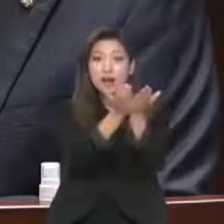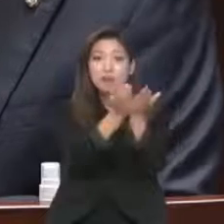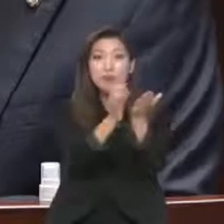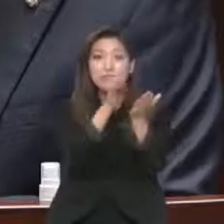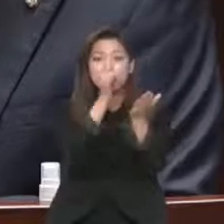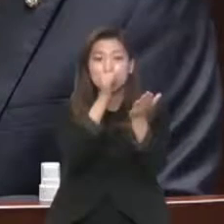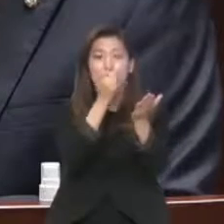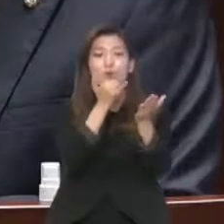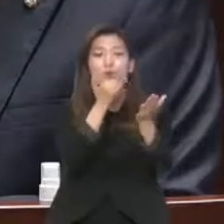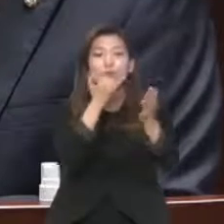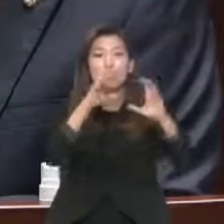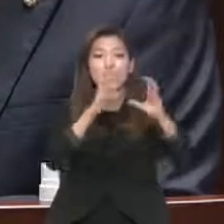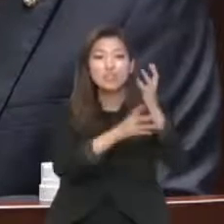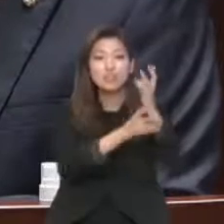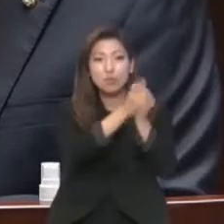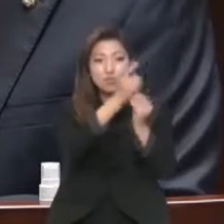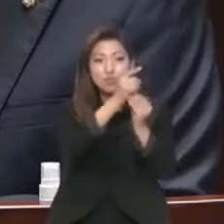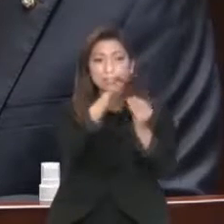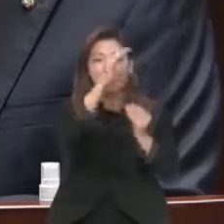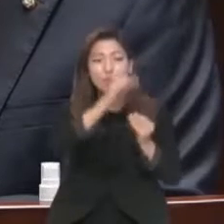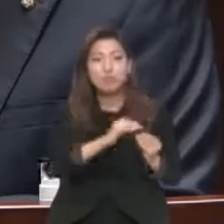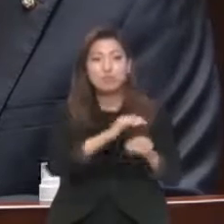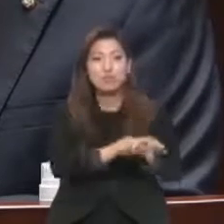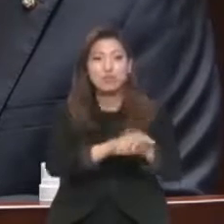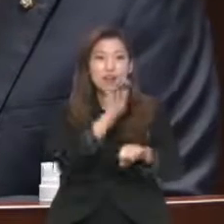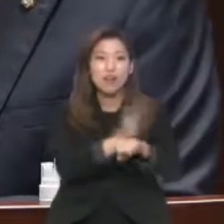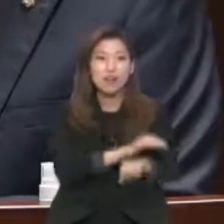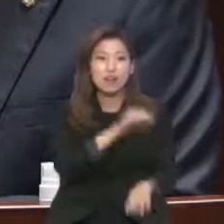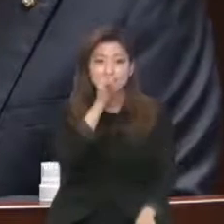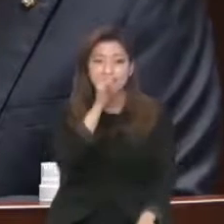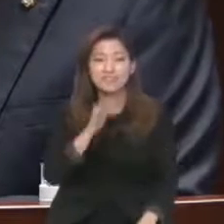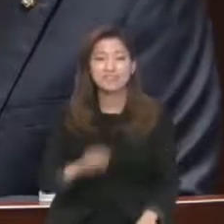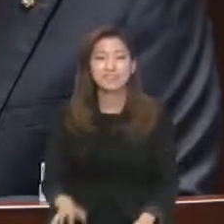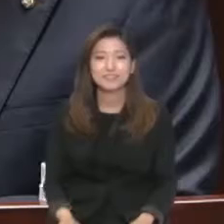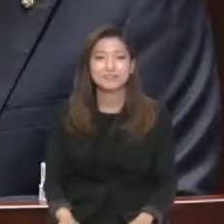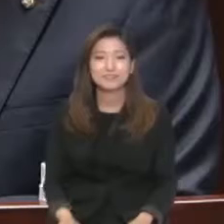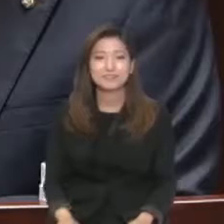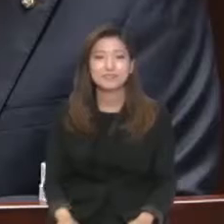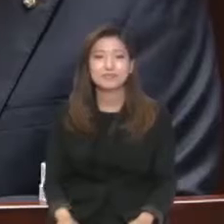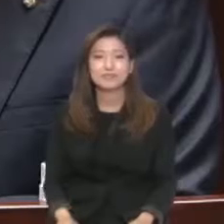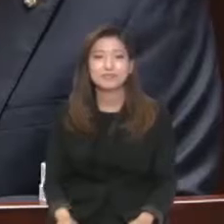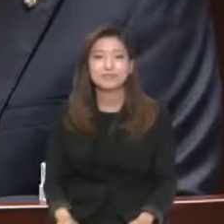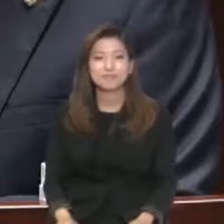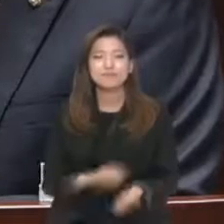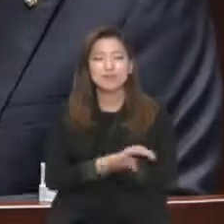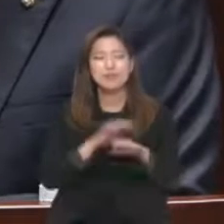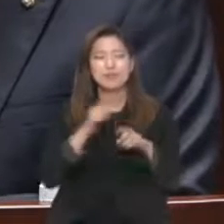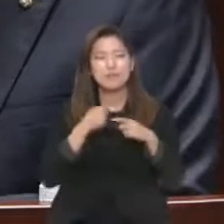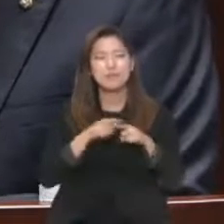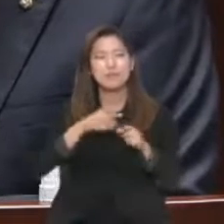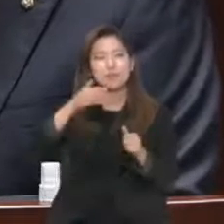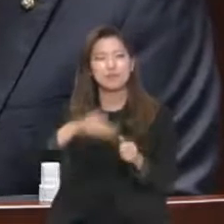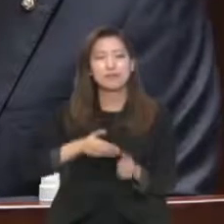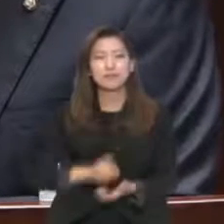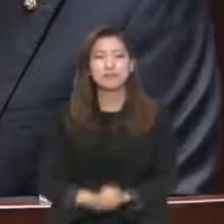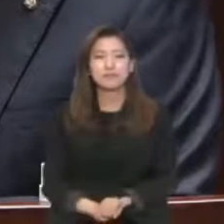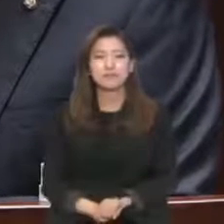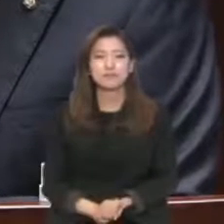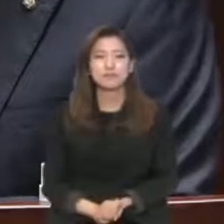독일의 통일 과정에 기여했던 이런 측면들을 같이 평가해 주셨으면 좋겠고 또 지금